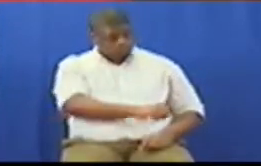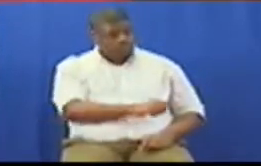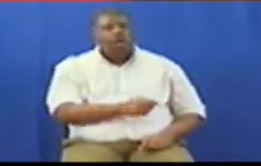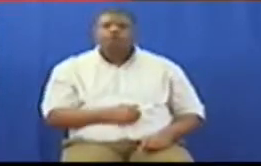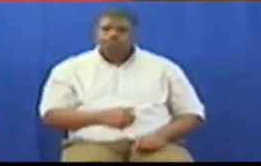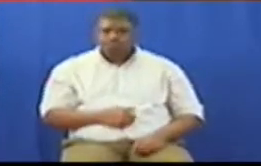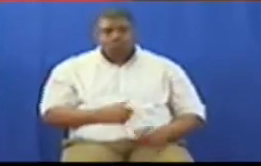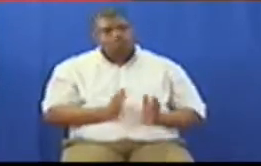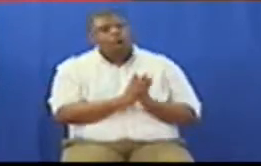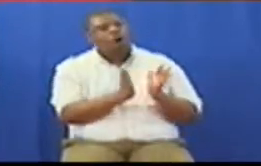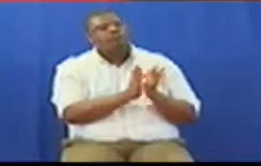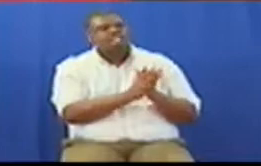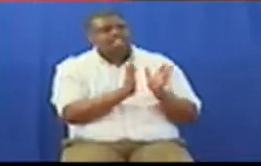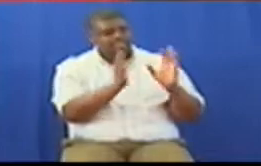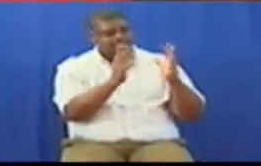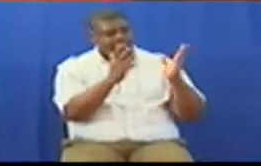Mkuu.